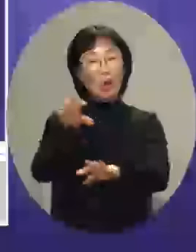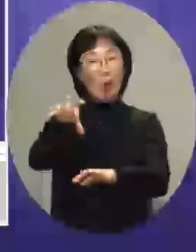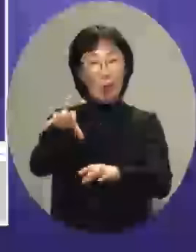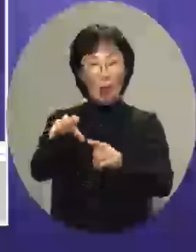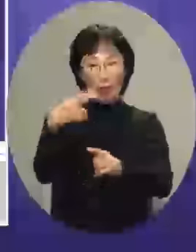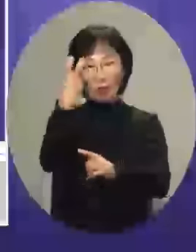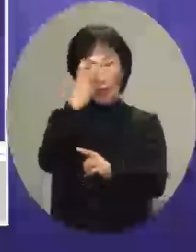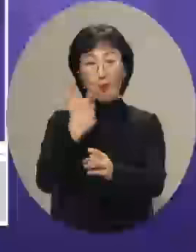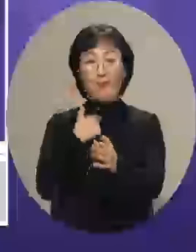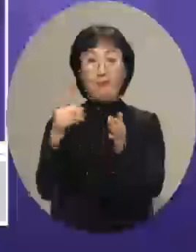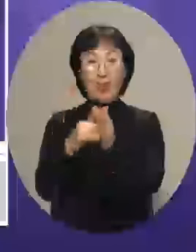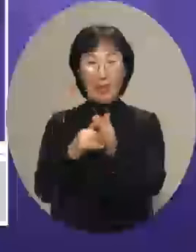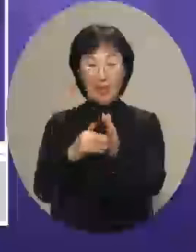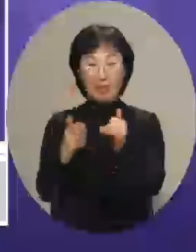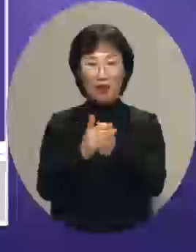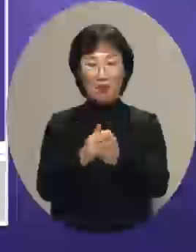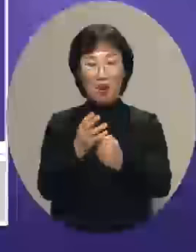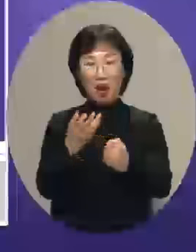했기 때문에